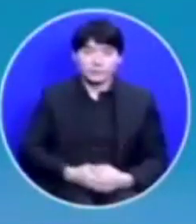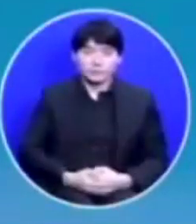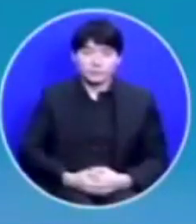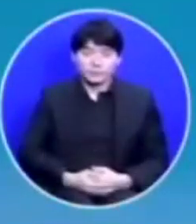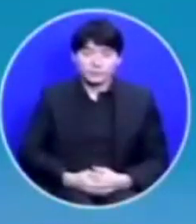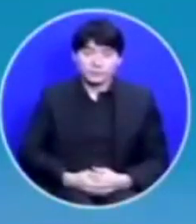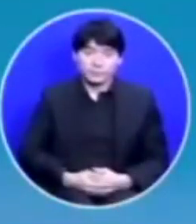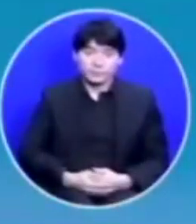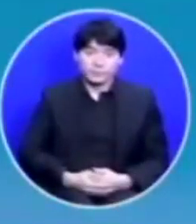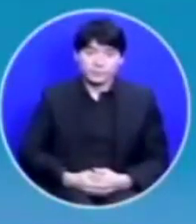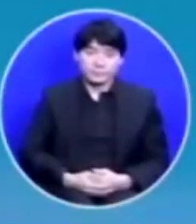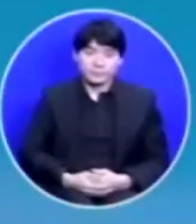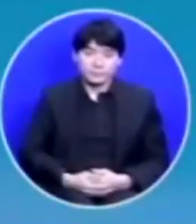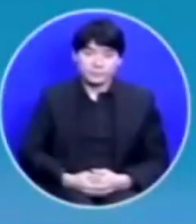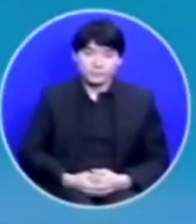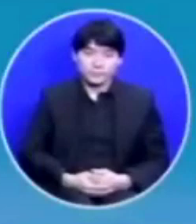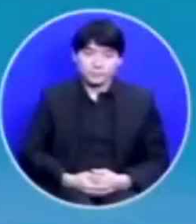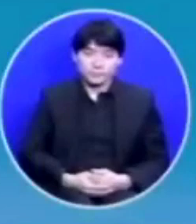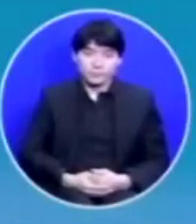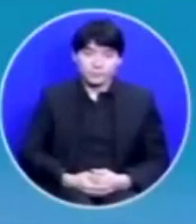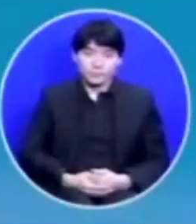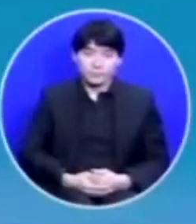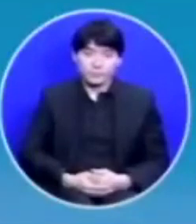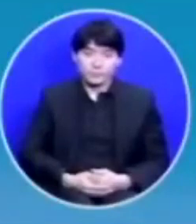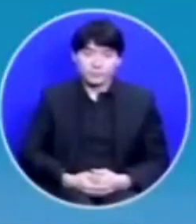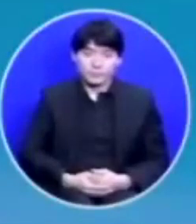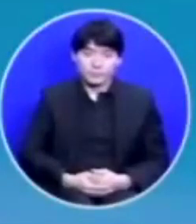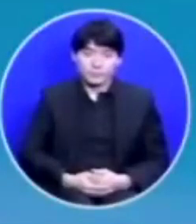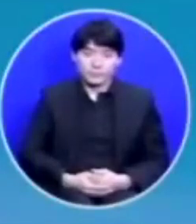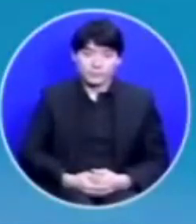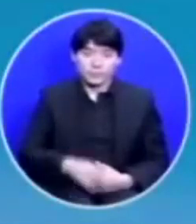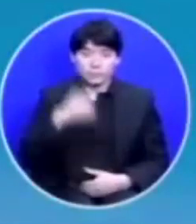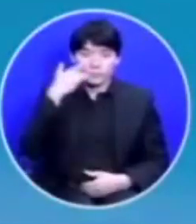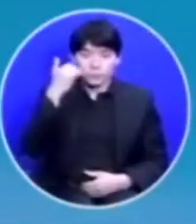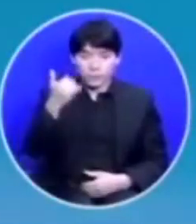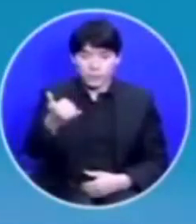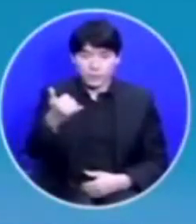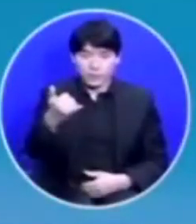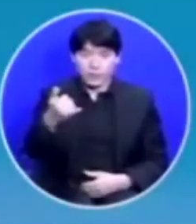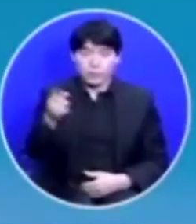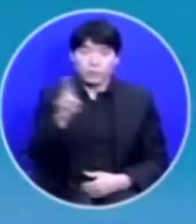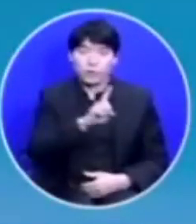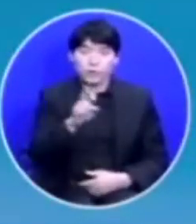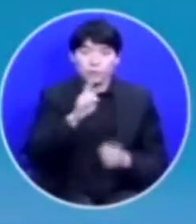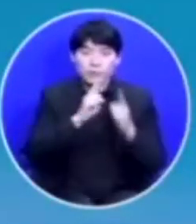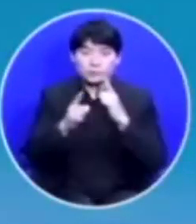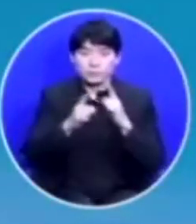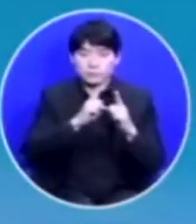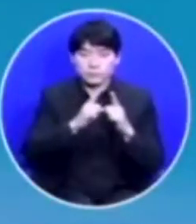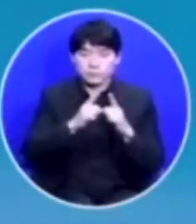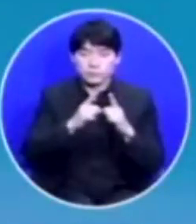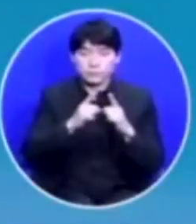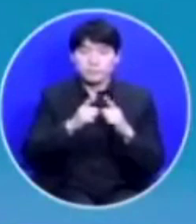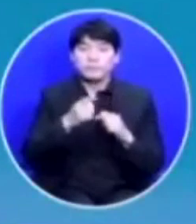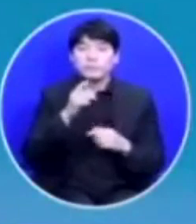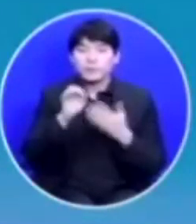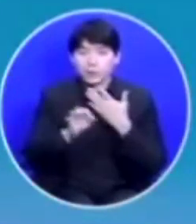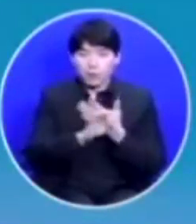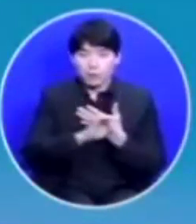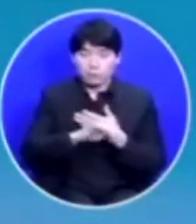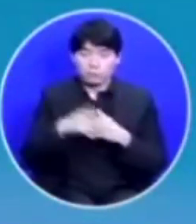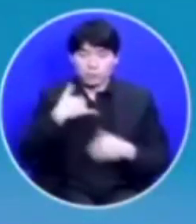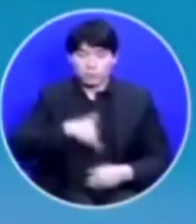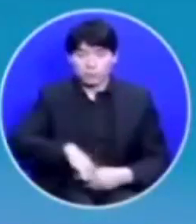그게 효자 라고 생각을 했어 4 부모가 뭐라고 말씀 하면 자녀들은 토를 달면